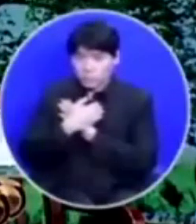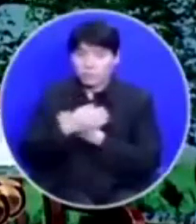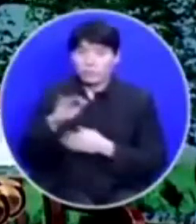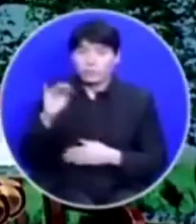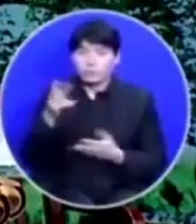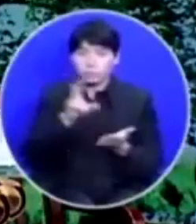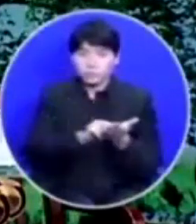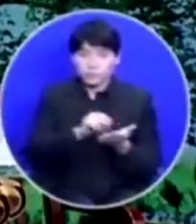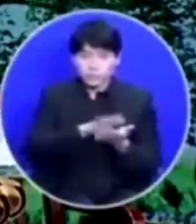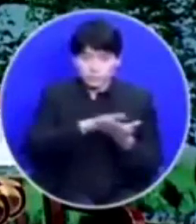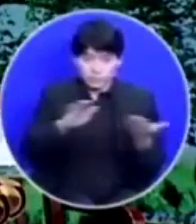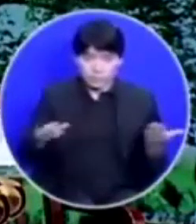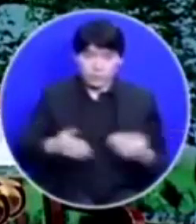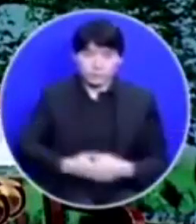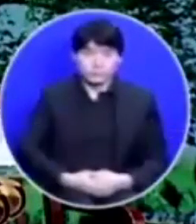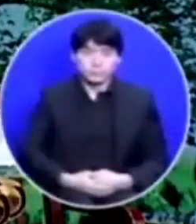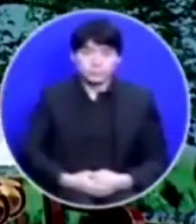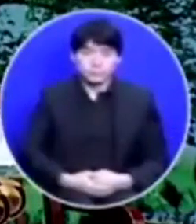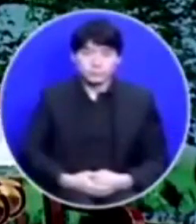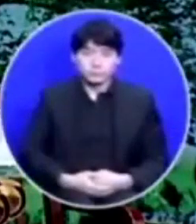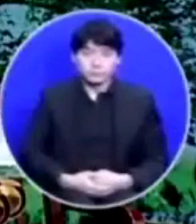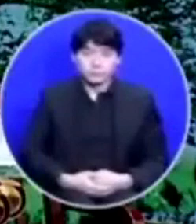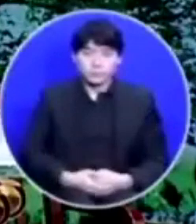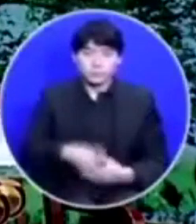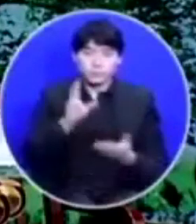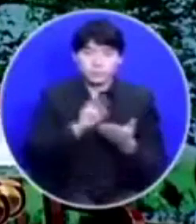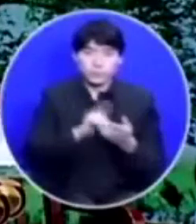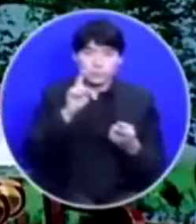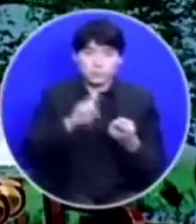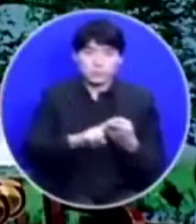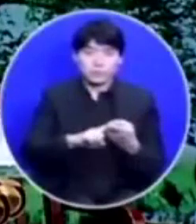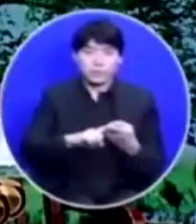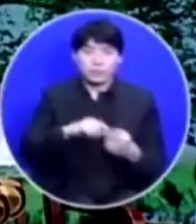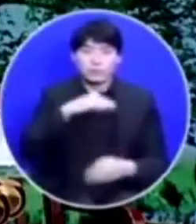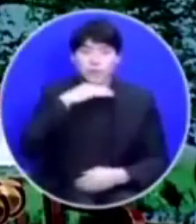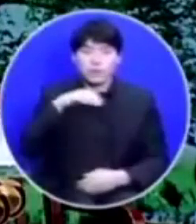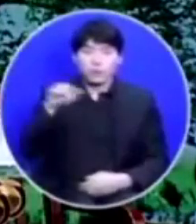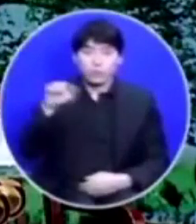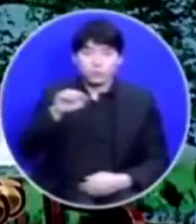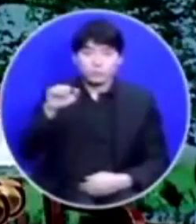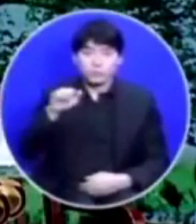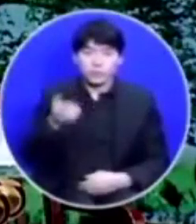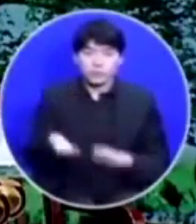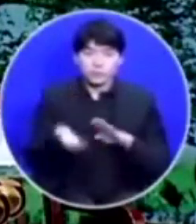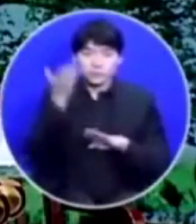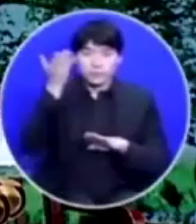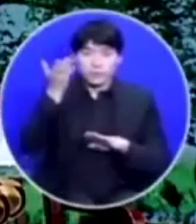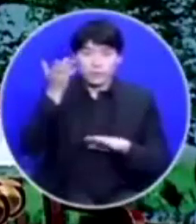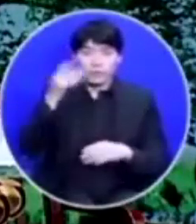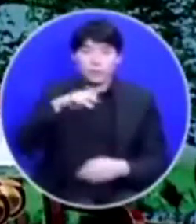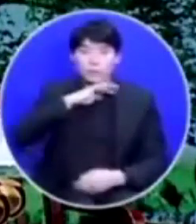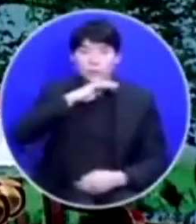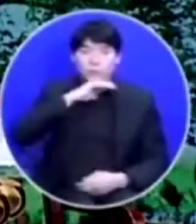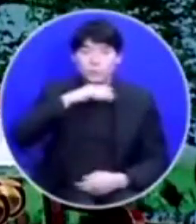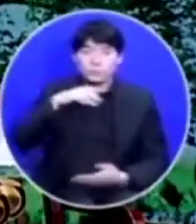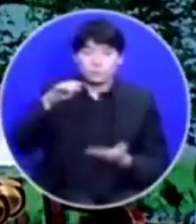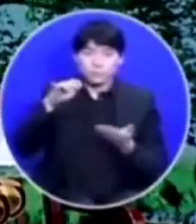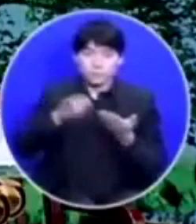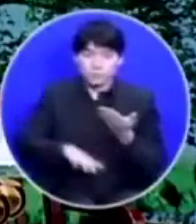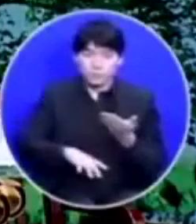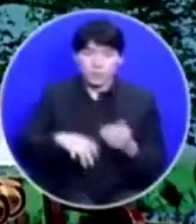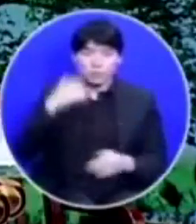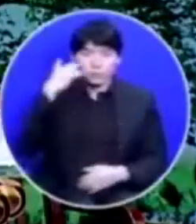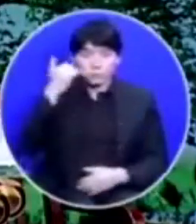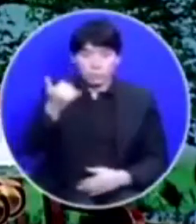입니다 이 문제에 대해서 50대 이상 부모와 40대 이하 부모가 입장이